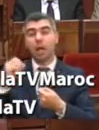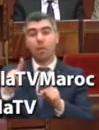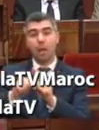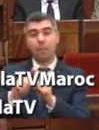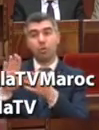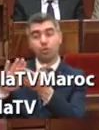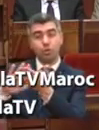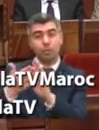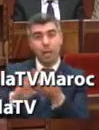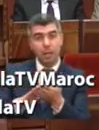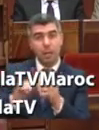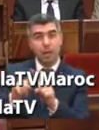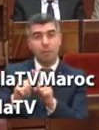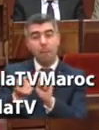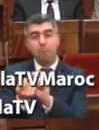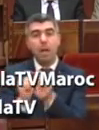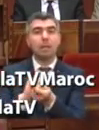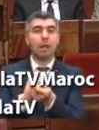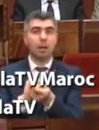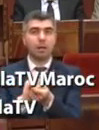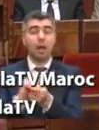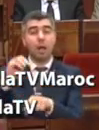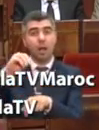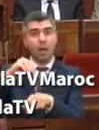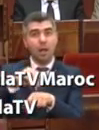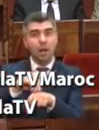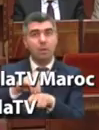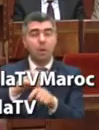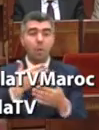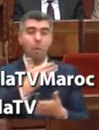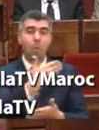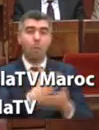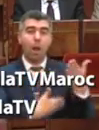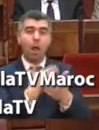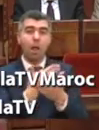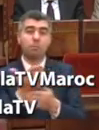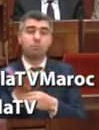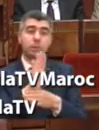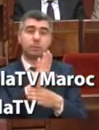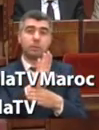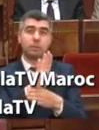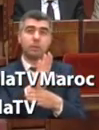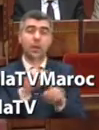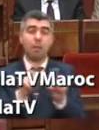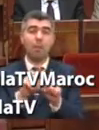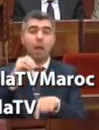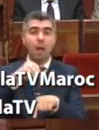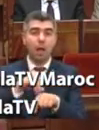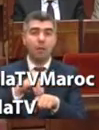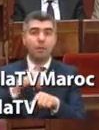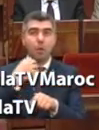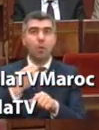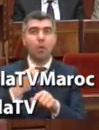المالي الموجه من الوزارة إلى الجمعية مباشرة، يقوم بتحويله إلى نائبيه في الجمعية اللي هو رئيس التعاونية،